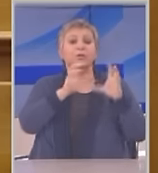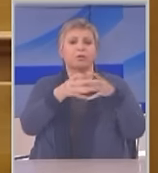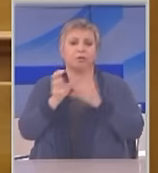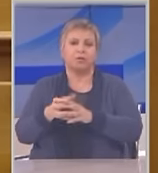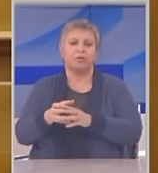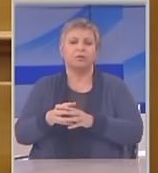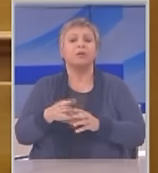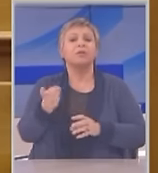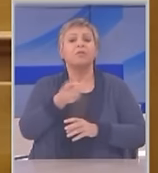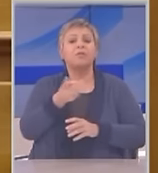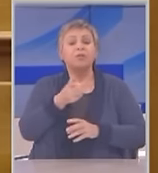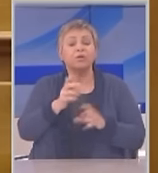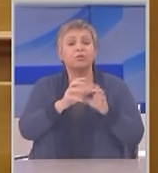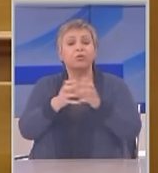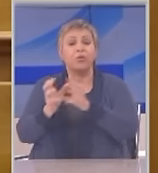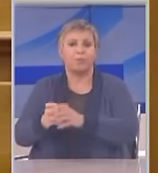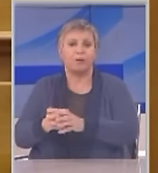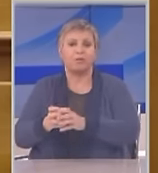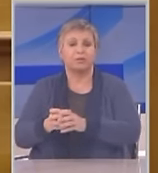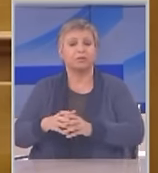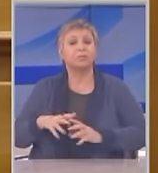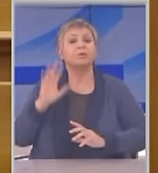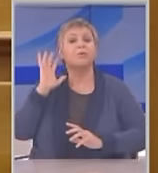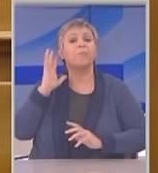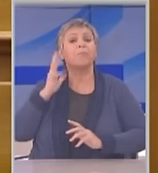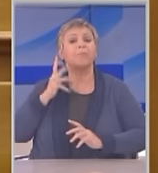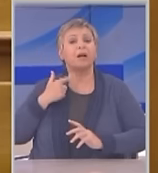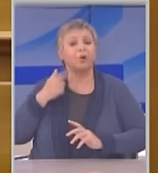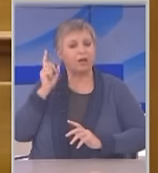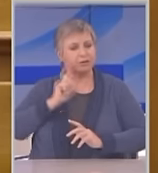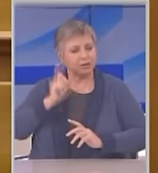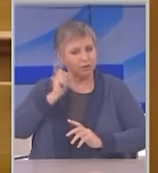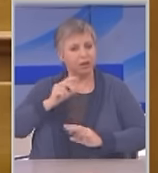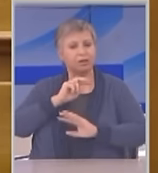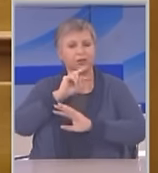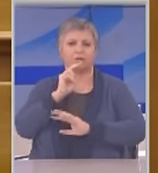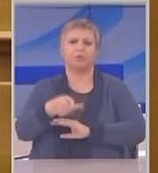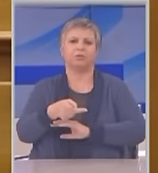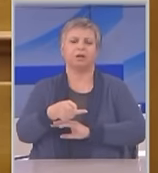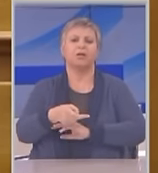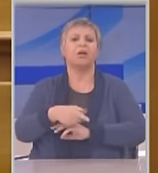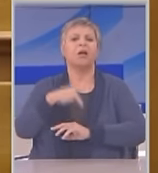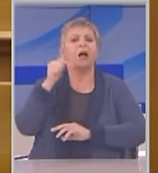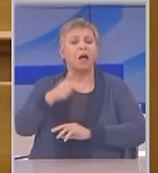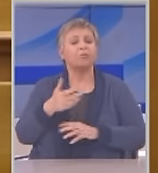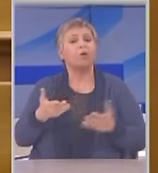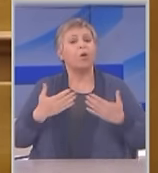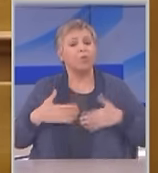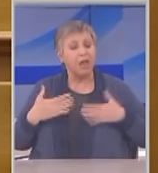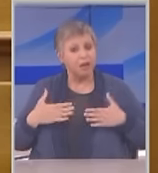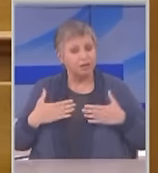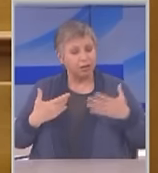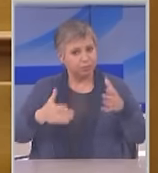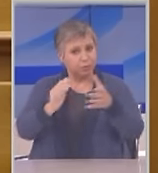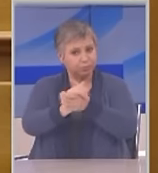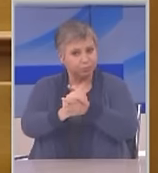ευρύτατη συνένεση, κυρία Μπακογιάννη, με ευρύτατη συνένεση. Ευρύτατη συνένεση που σας αρέσει ιδιαίτερα. Και μάλιστα